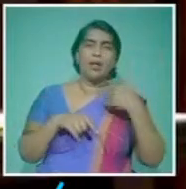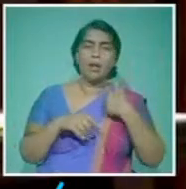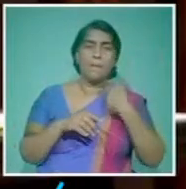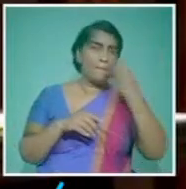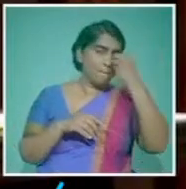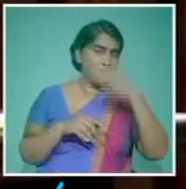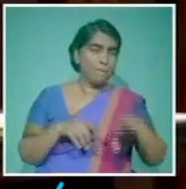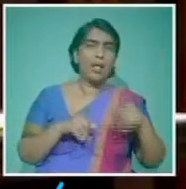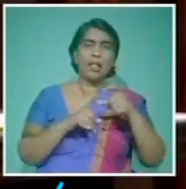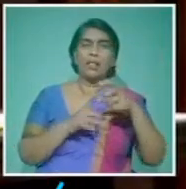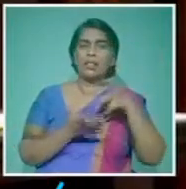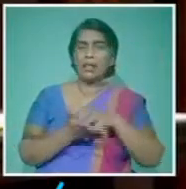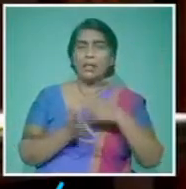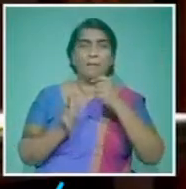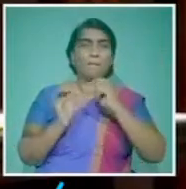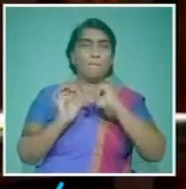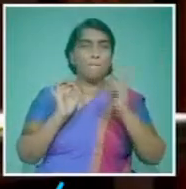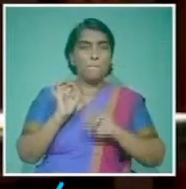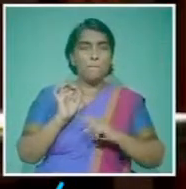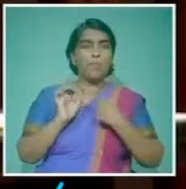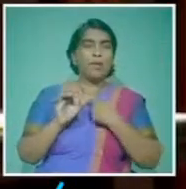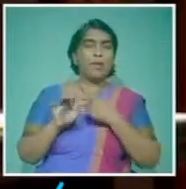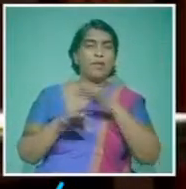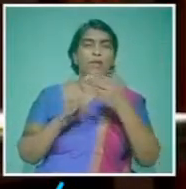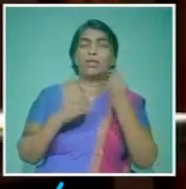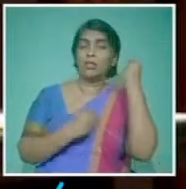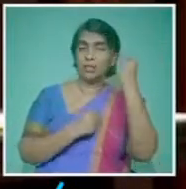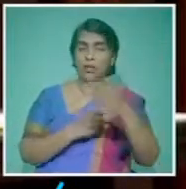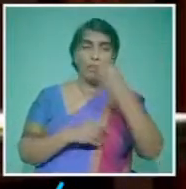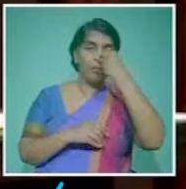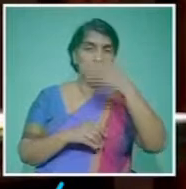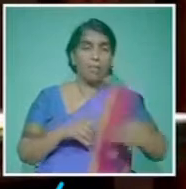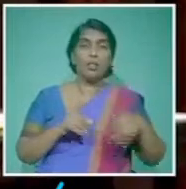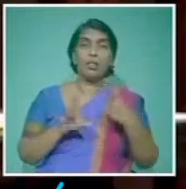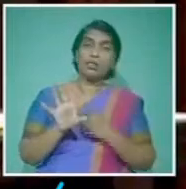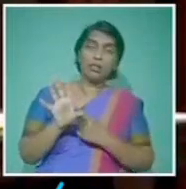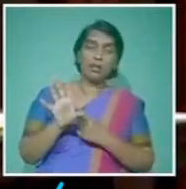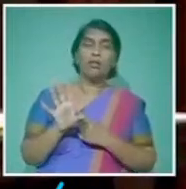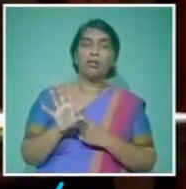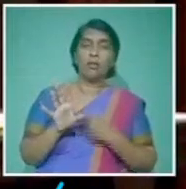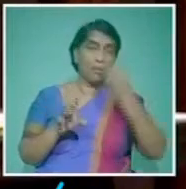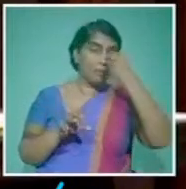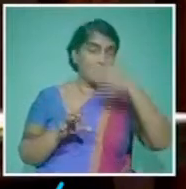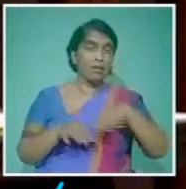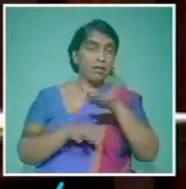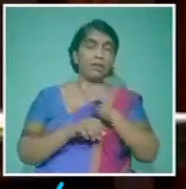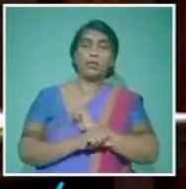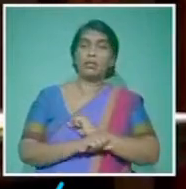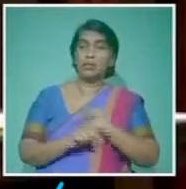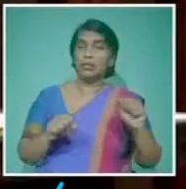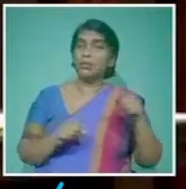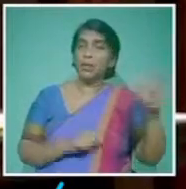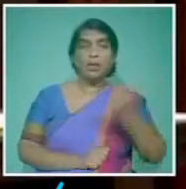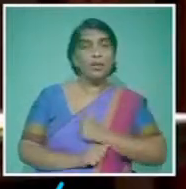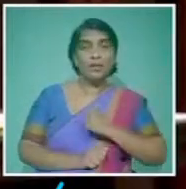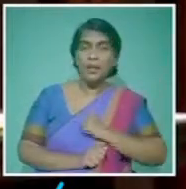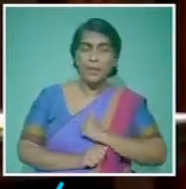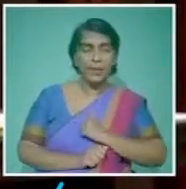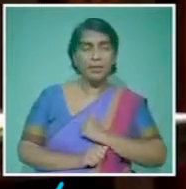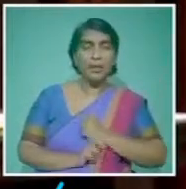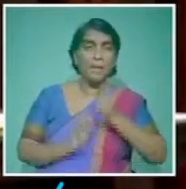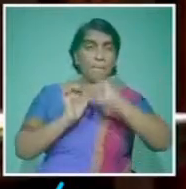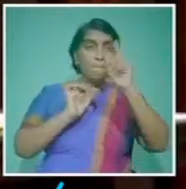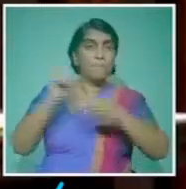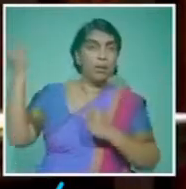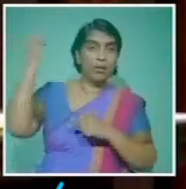මාතර දිස්ත්‍රික්කේ මම මඩකලපෝ දිස්ත්‍රික්කේ ඉඳන් 500ක් ගෙනල්ලා ඉඩම් දෙන්න කිව්වොත් මාතර දිස්ත්‍රික්කේ තරුණයෝ Matra ඉඩම් නැතුව ඉන්න තරුණයෝ කැමති වෙයිද Taman ඉඩම්